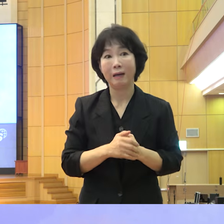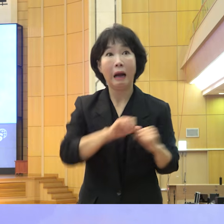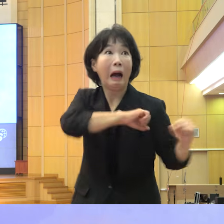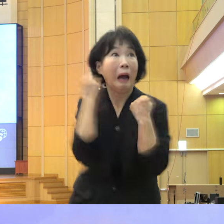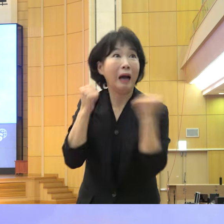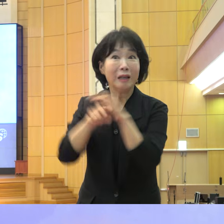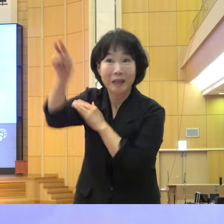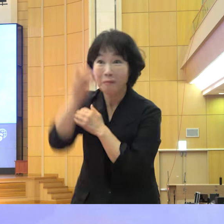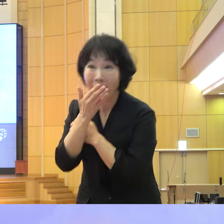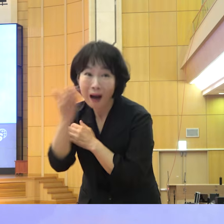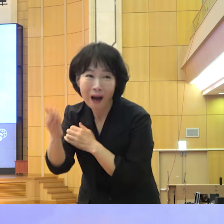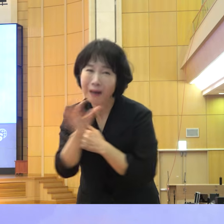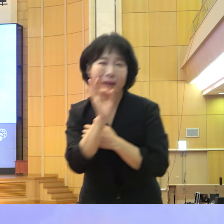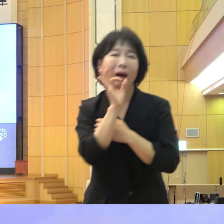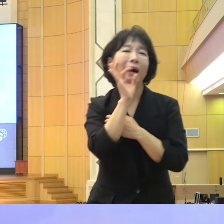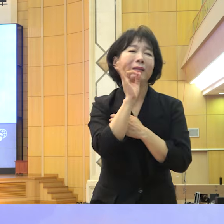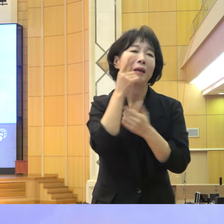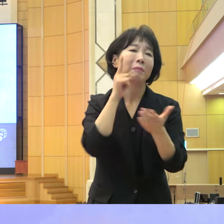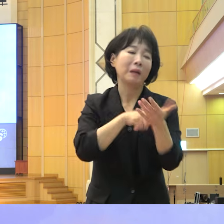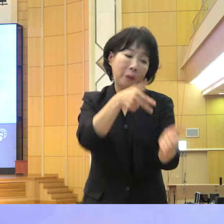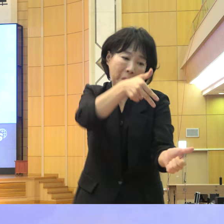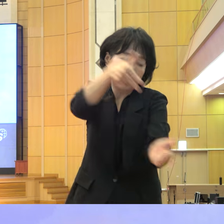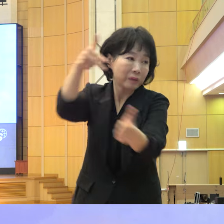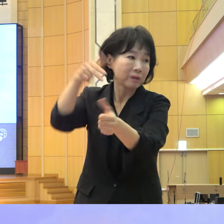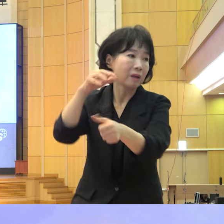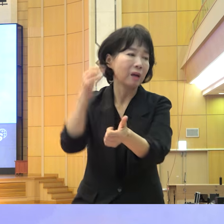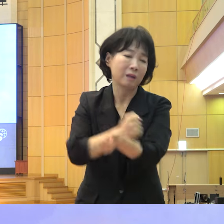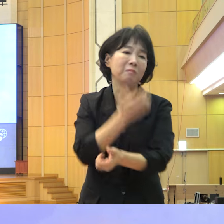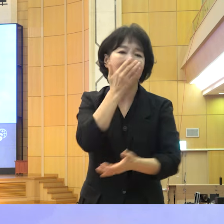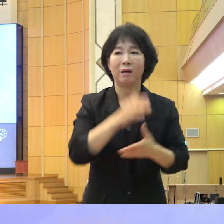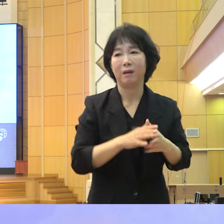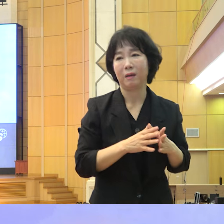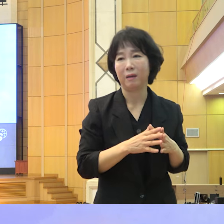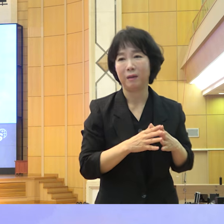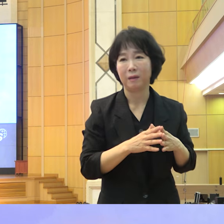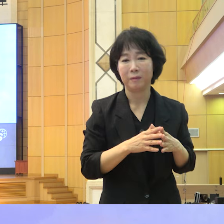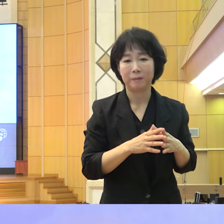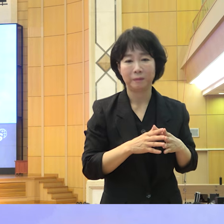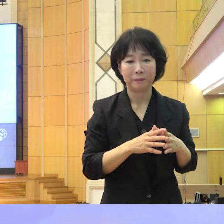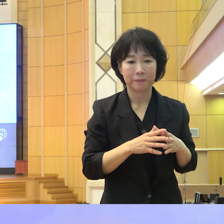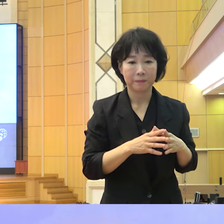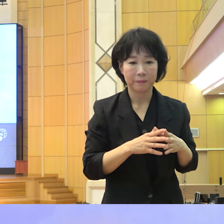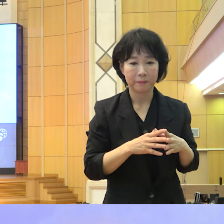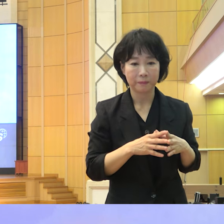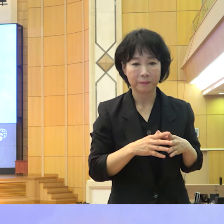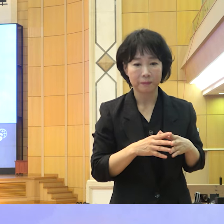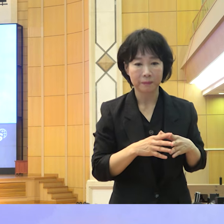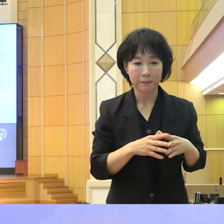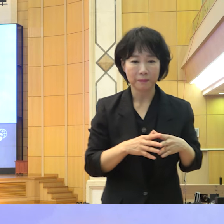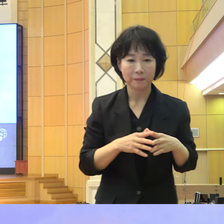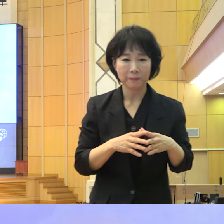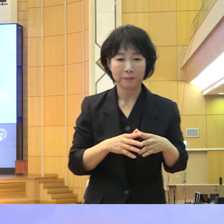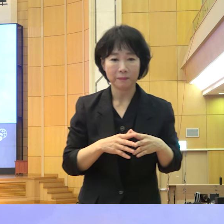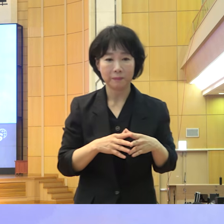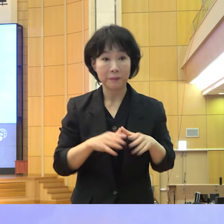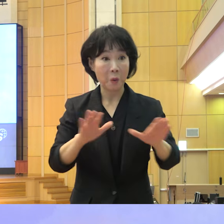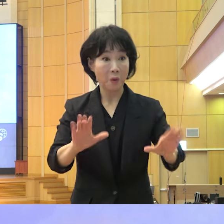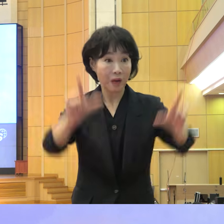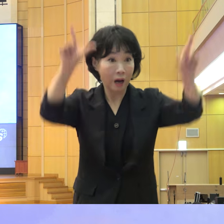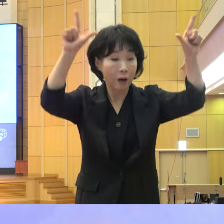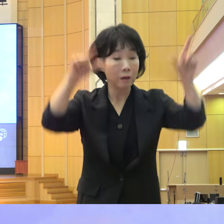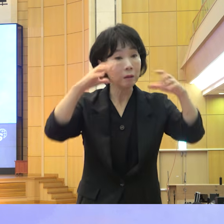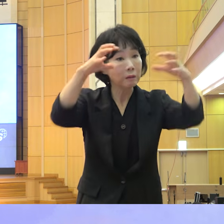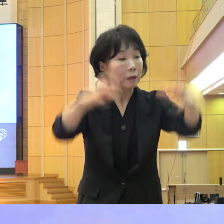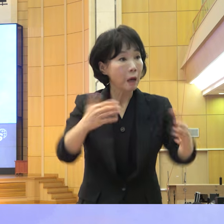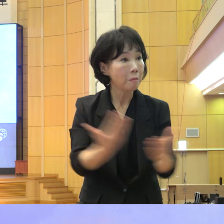시대가 아니에요. 지금 시대 자체가 그렇습니다. 시대 자체가. 그래서 지금은 뭐 AI가 발달이